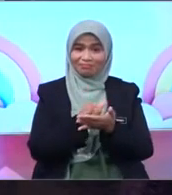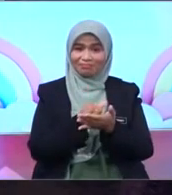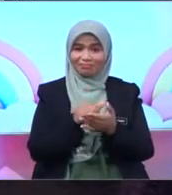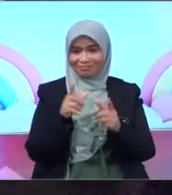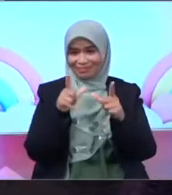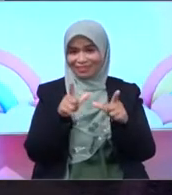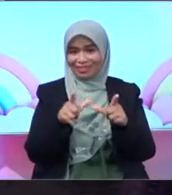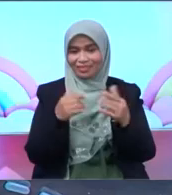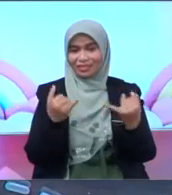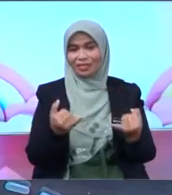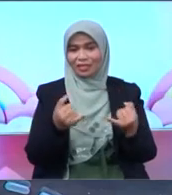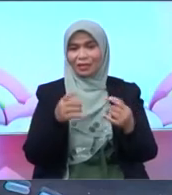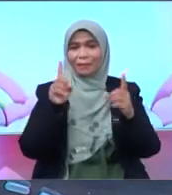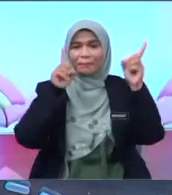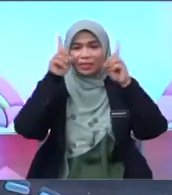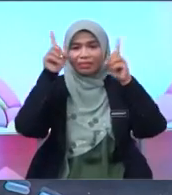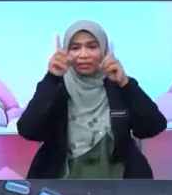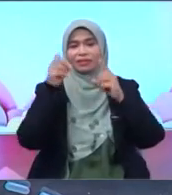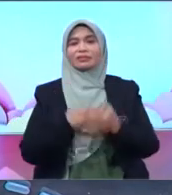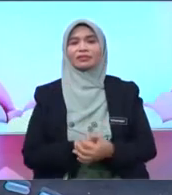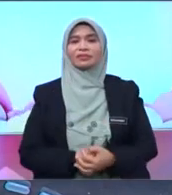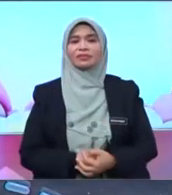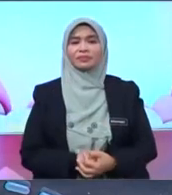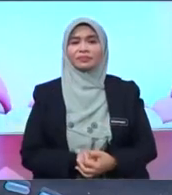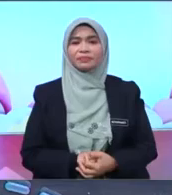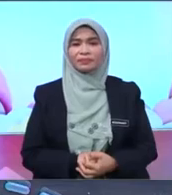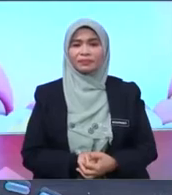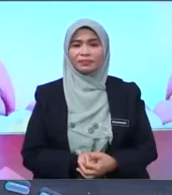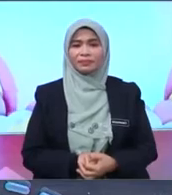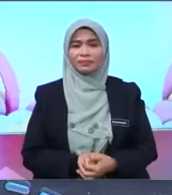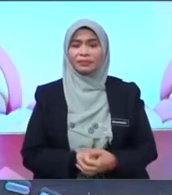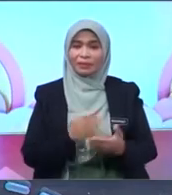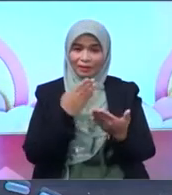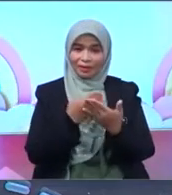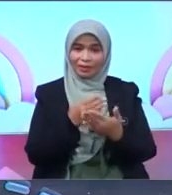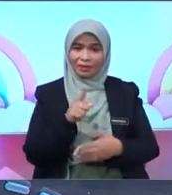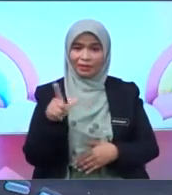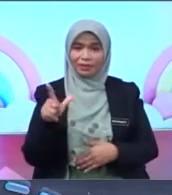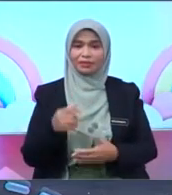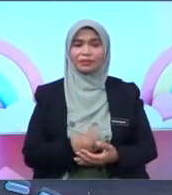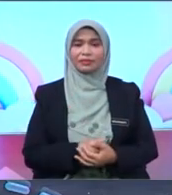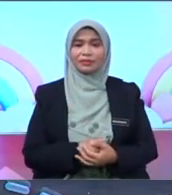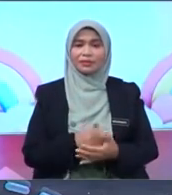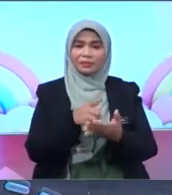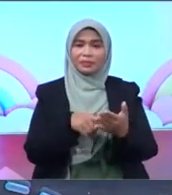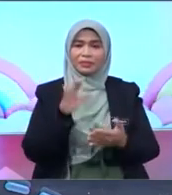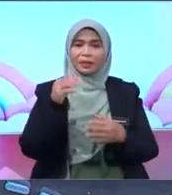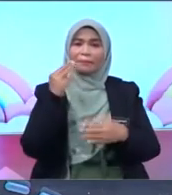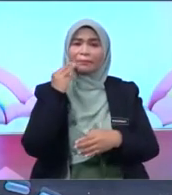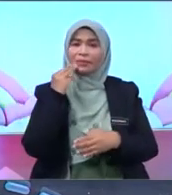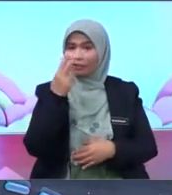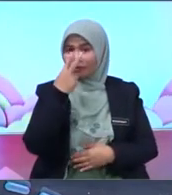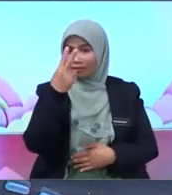ini juga lagi satu bintang Oke ini aku yang berarti muka